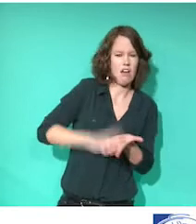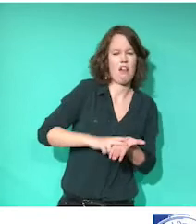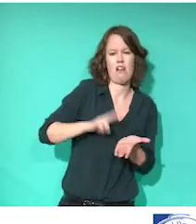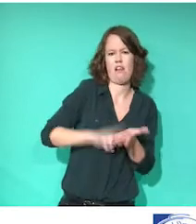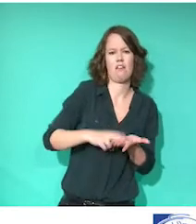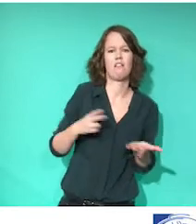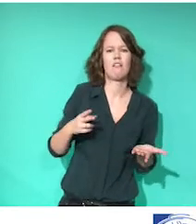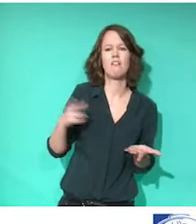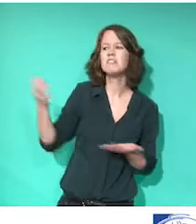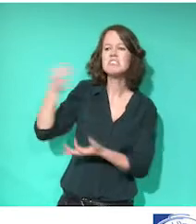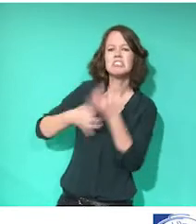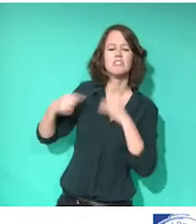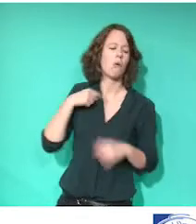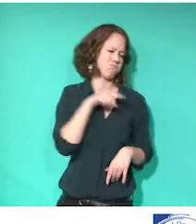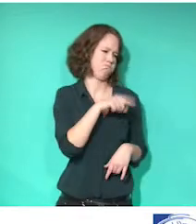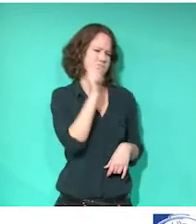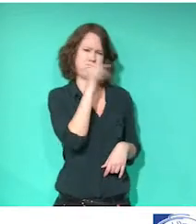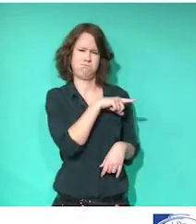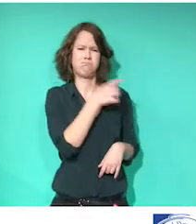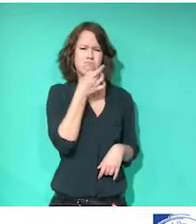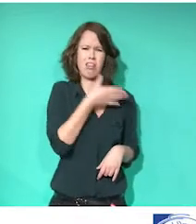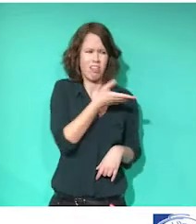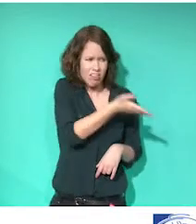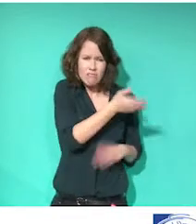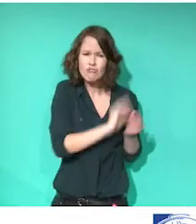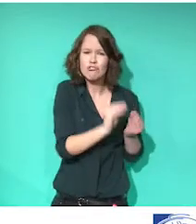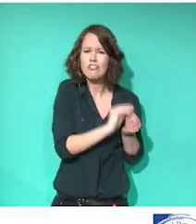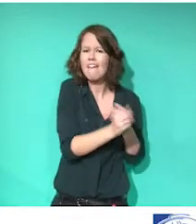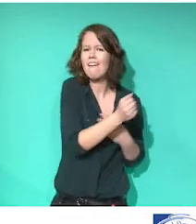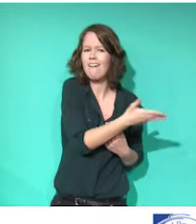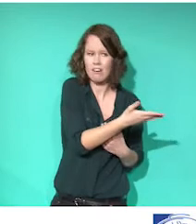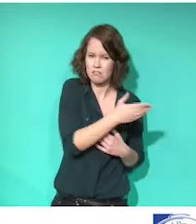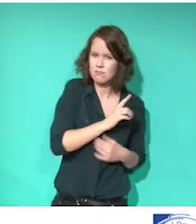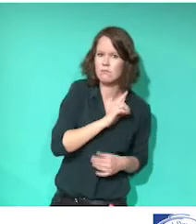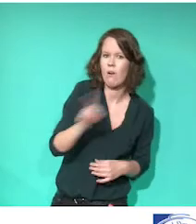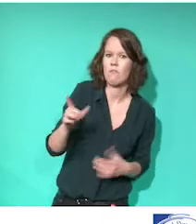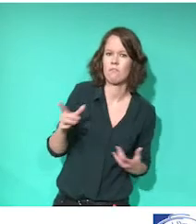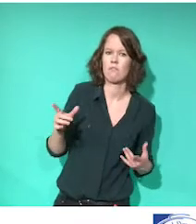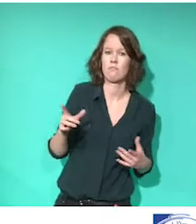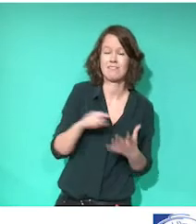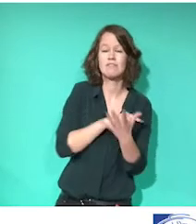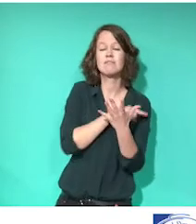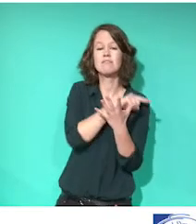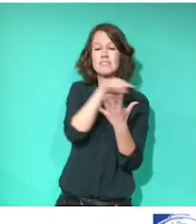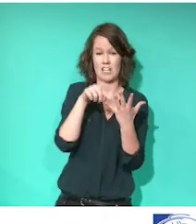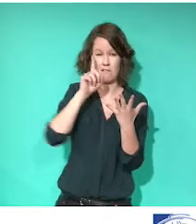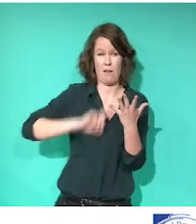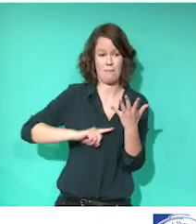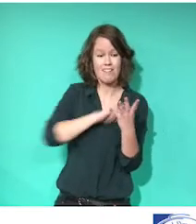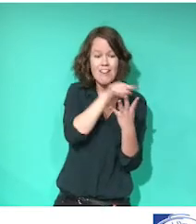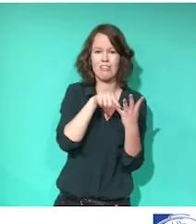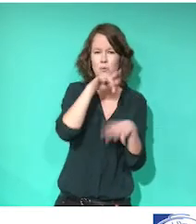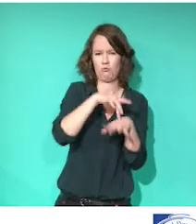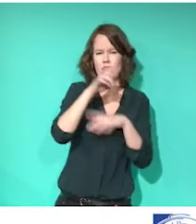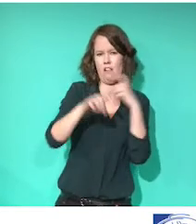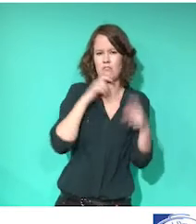nous accuse de mensonges, on nous accuse d'exagérer. Non. 4 femmes handicapées sur 5 subissent des